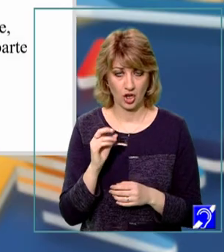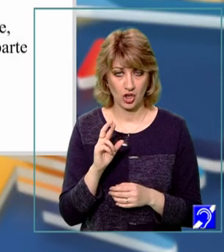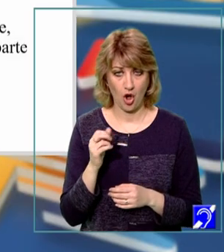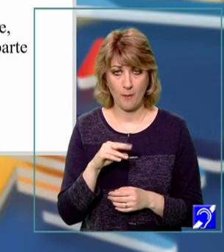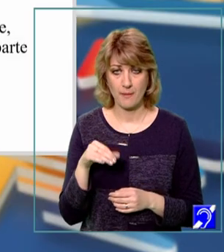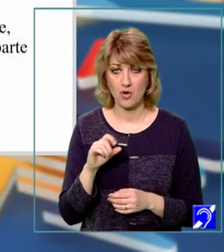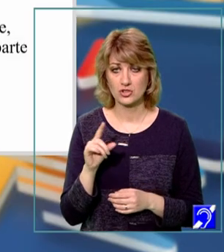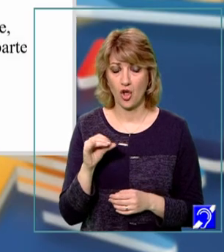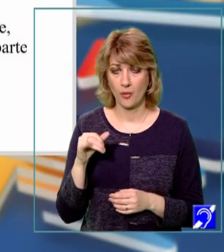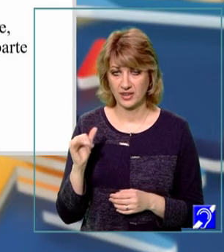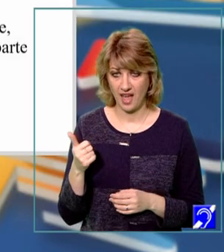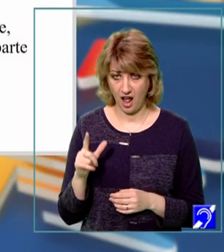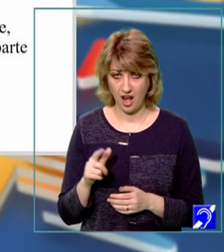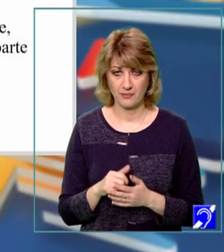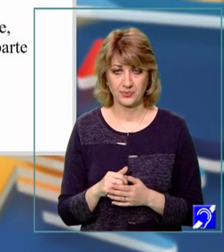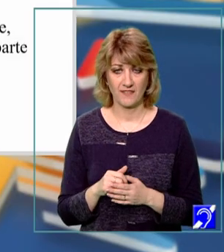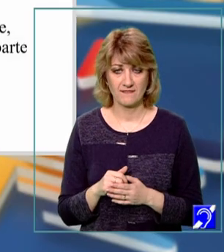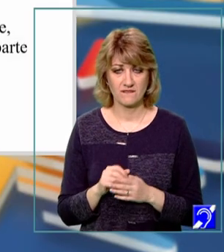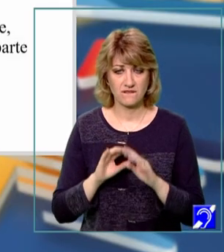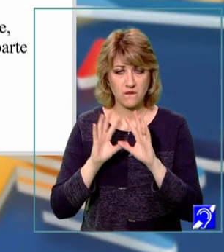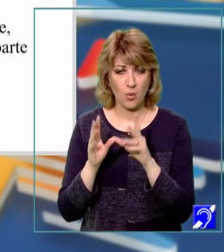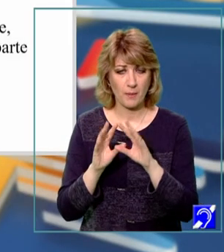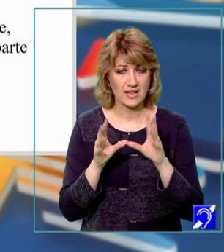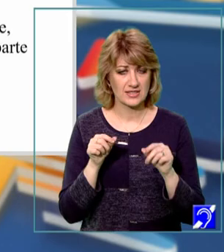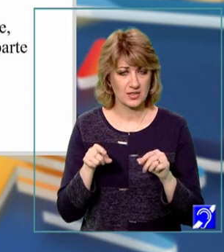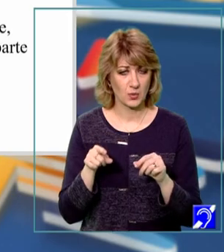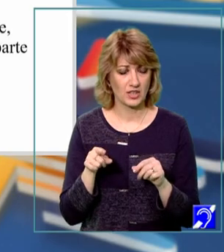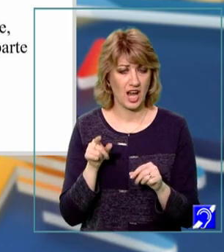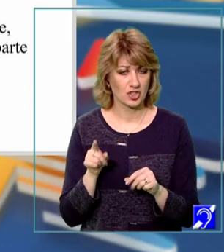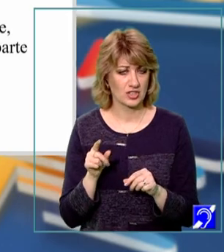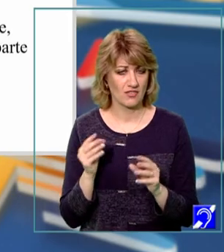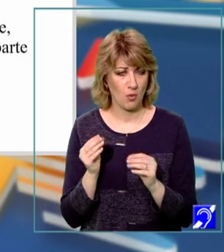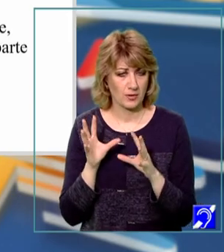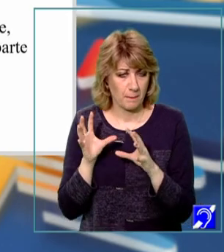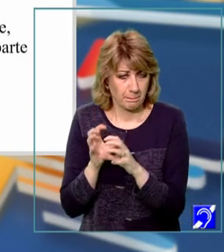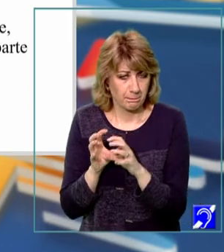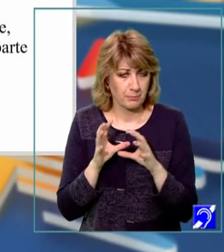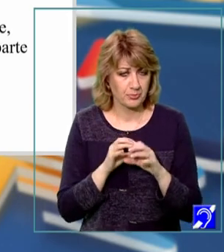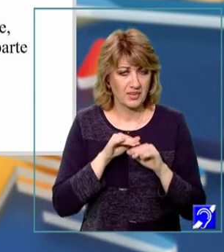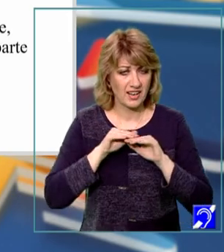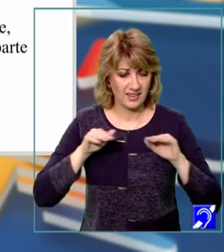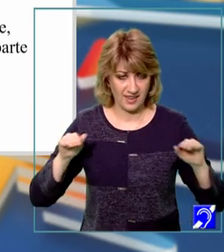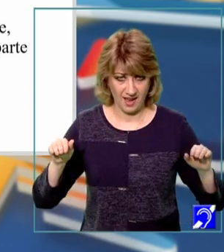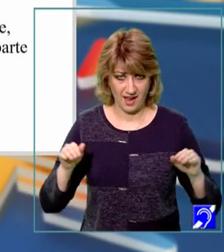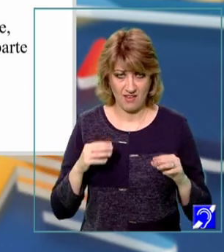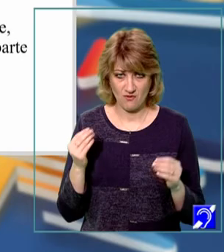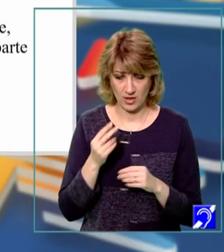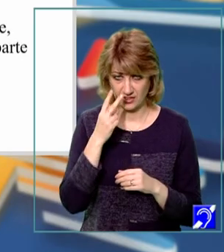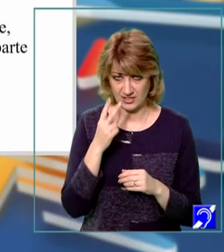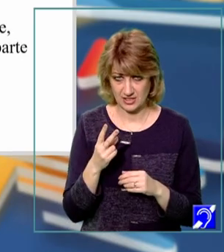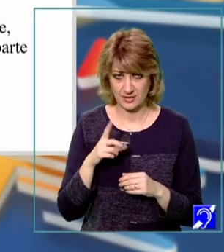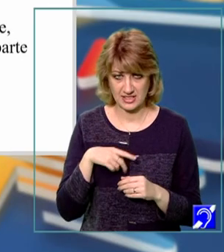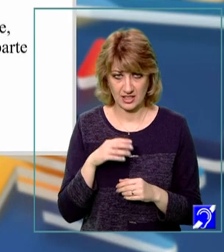Și formațiunile acestea foarte condensate, lineare, foarte vizibile,